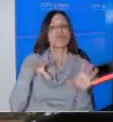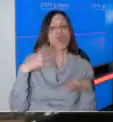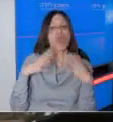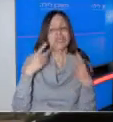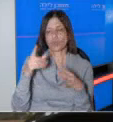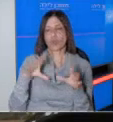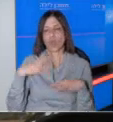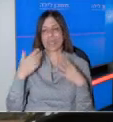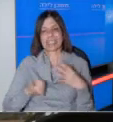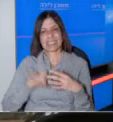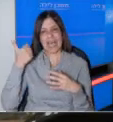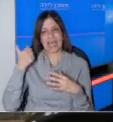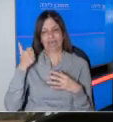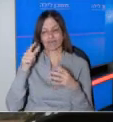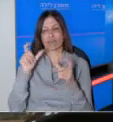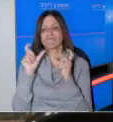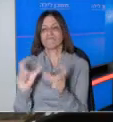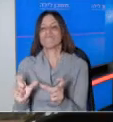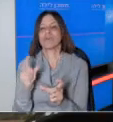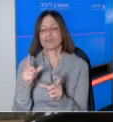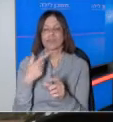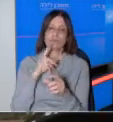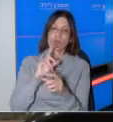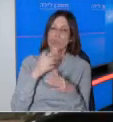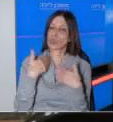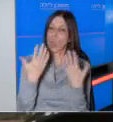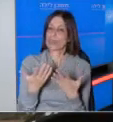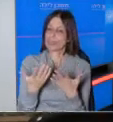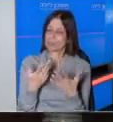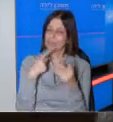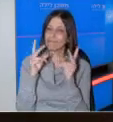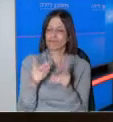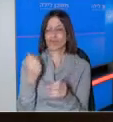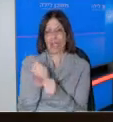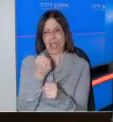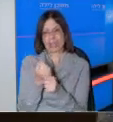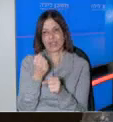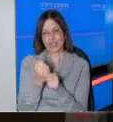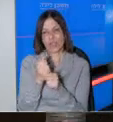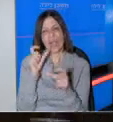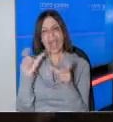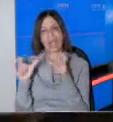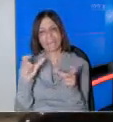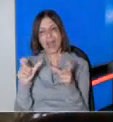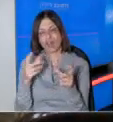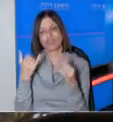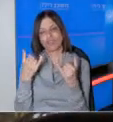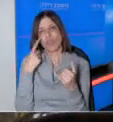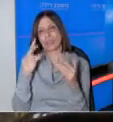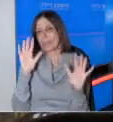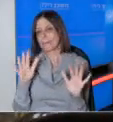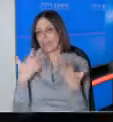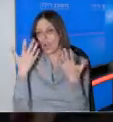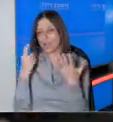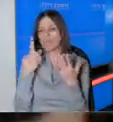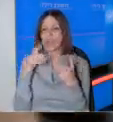על השרים שבעצם מציירים את צעדיו, ובעצם לא נותנים לו את הקרדיט להטיל את ההגבלות אולי שעכשיו נראות נמרות, אבל בעצם ייתנו